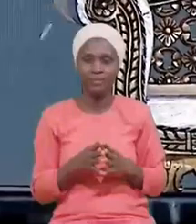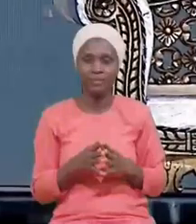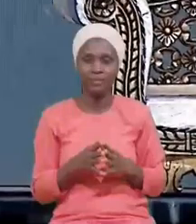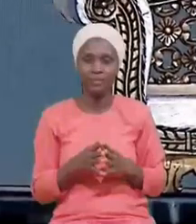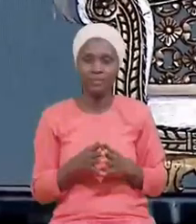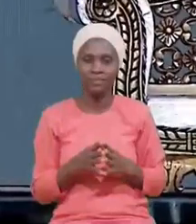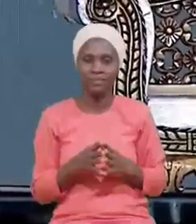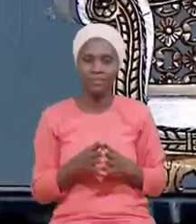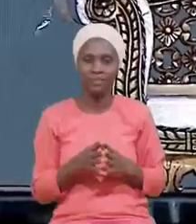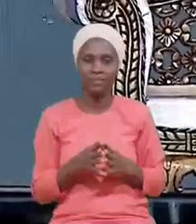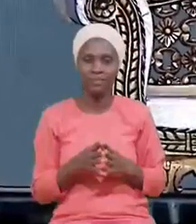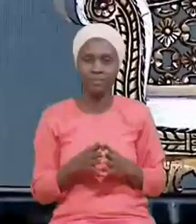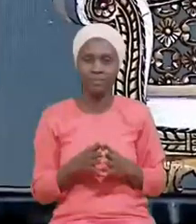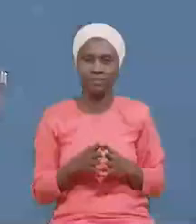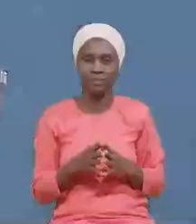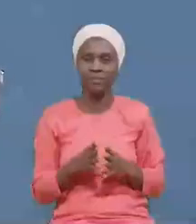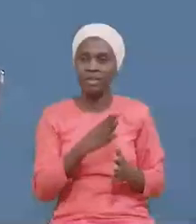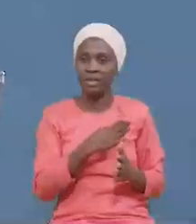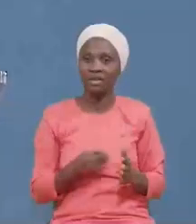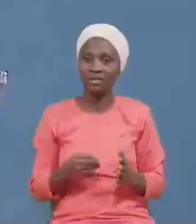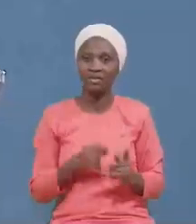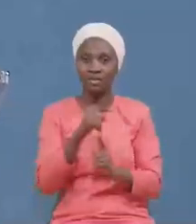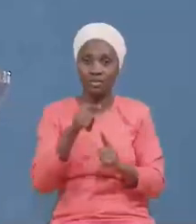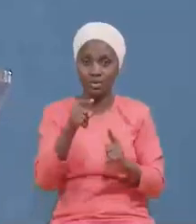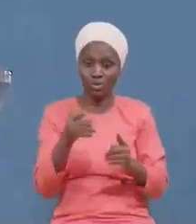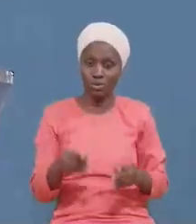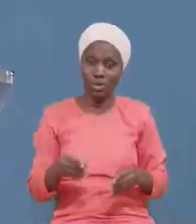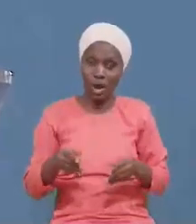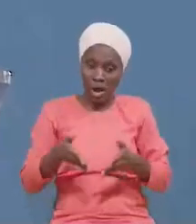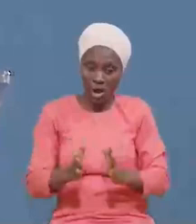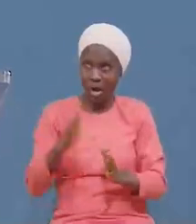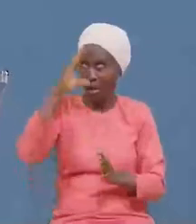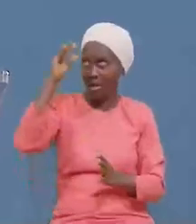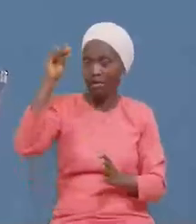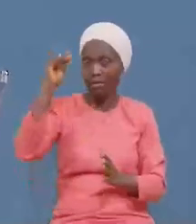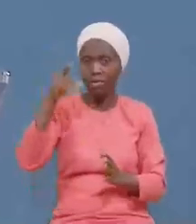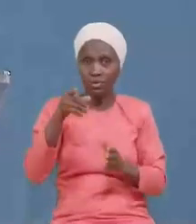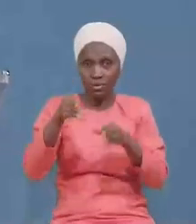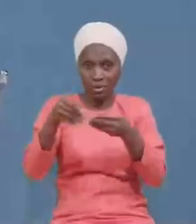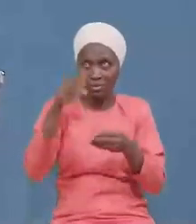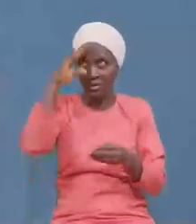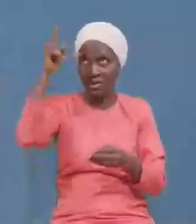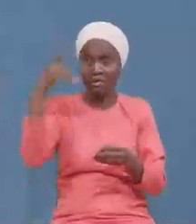peut venir combler. Et lorsque vous lui donnez l'opportunité,